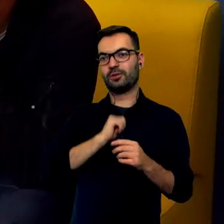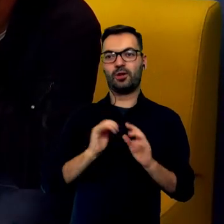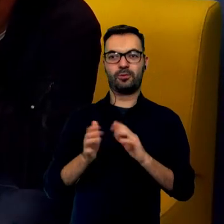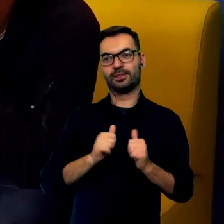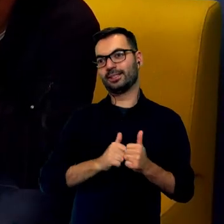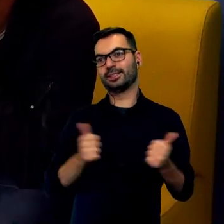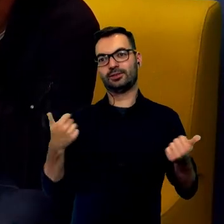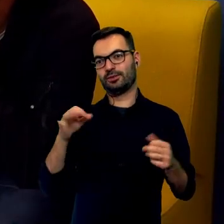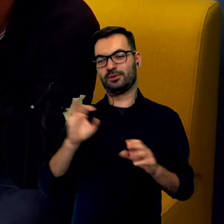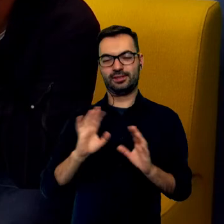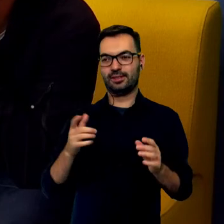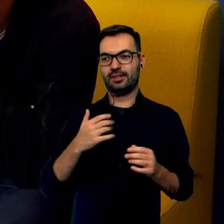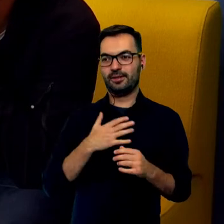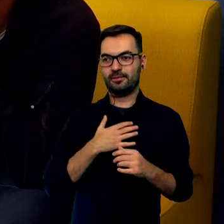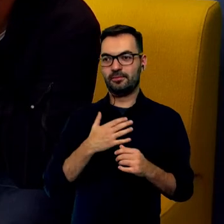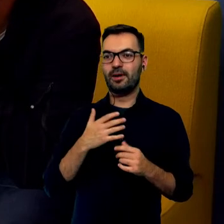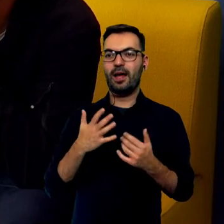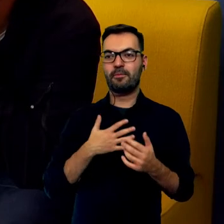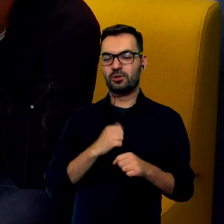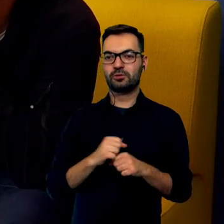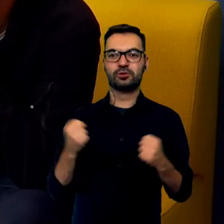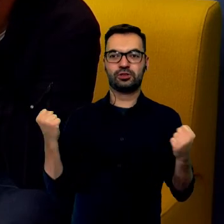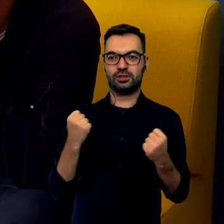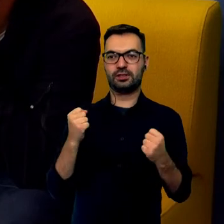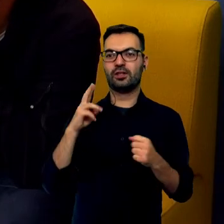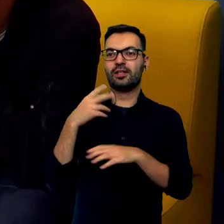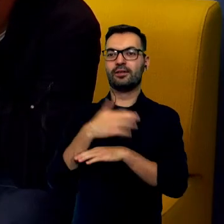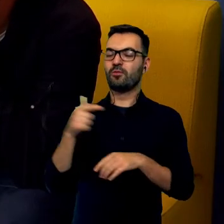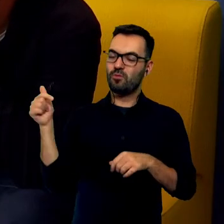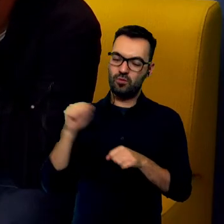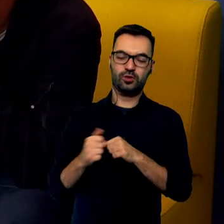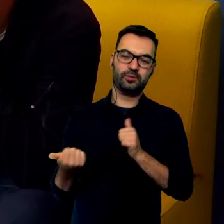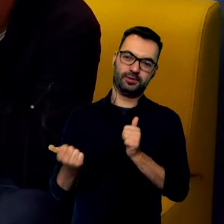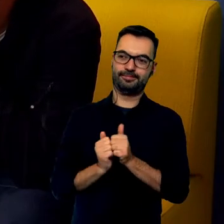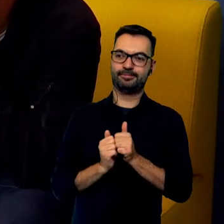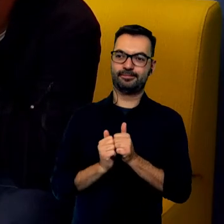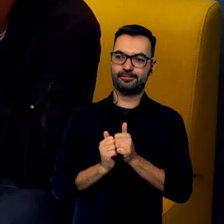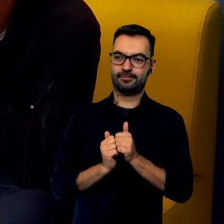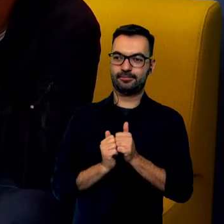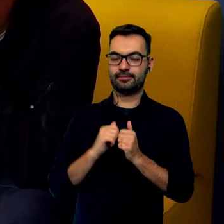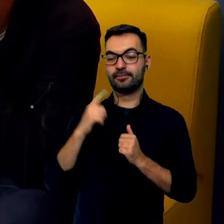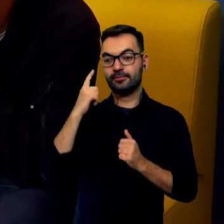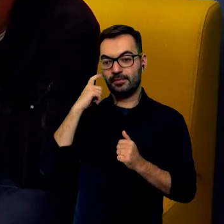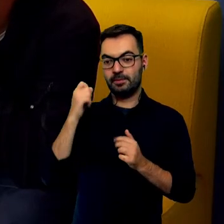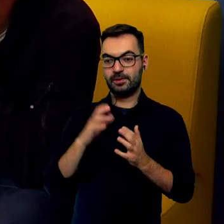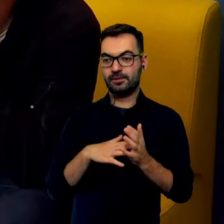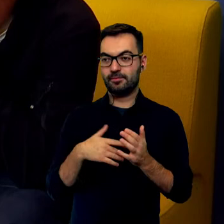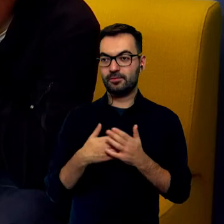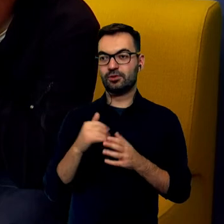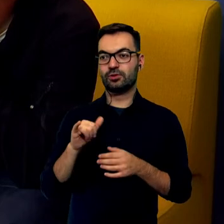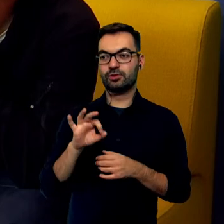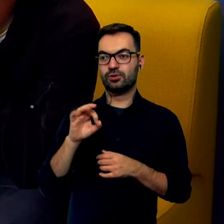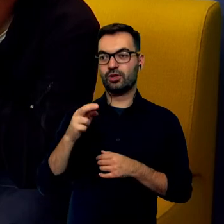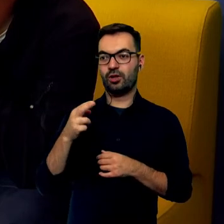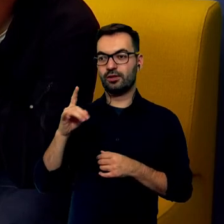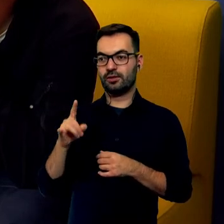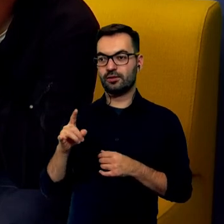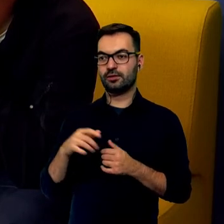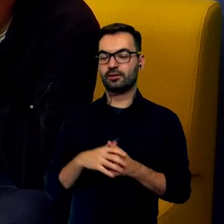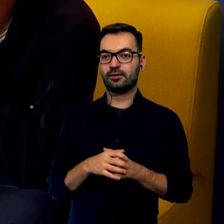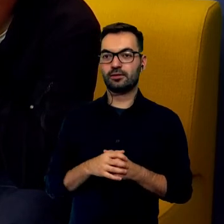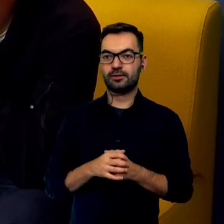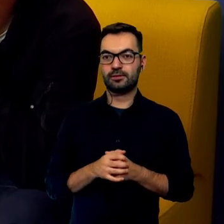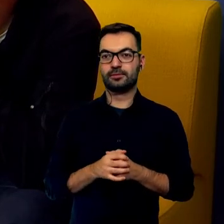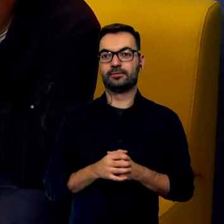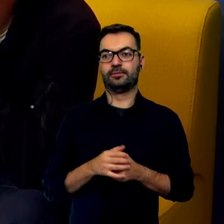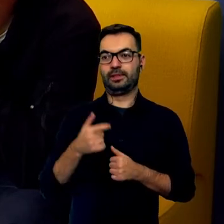sobą opiekować, bo emocje są silniejsze. To musi być ktoś z zewnątrz, kto, ja pamiętam, no właśnie przy Johnnym na przykład, pomimo,